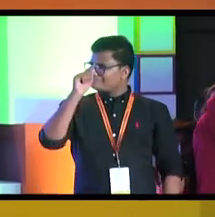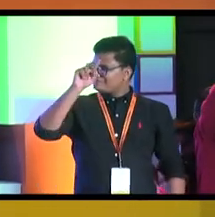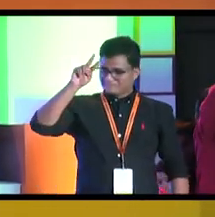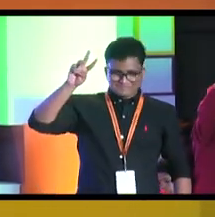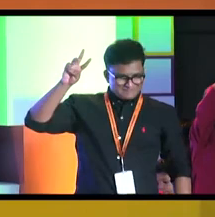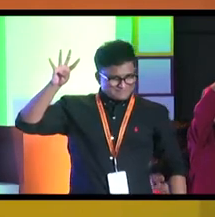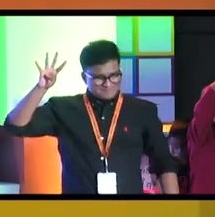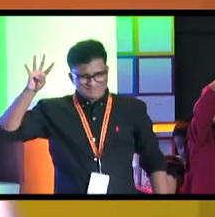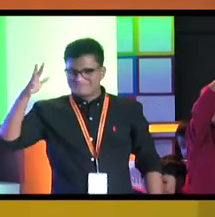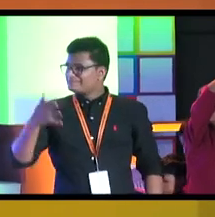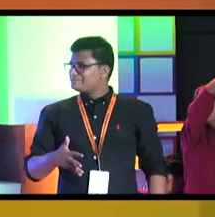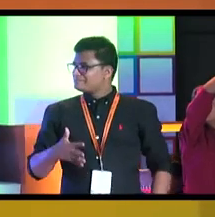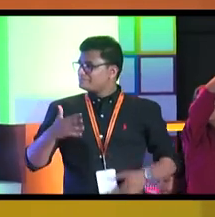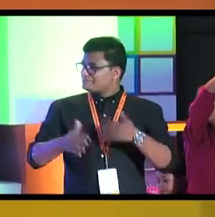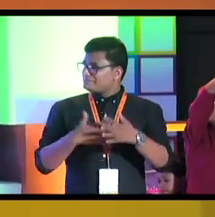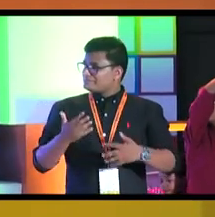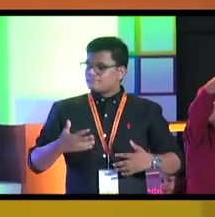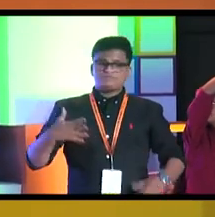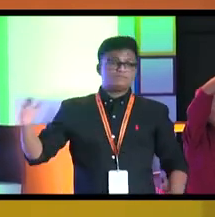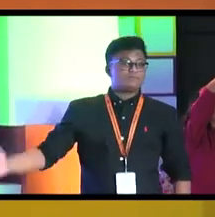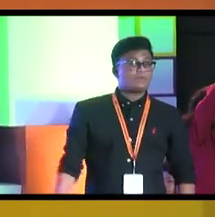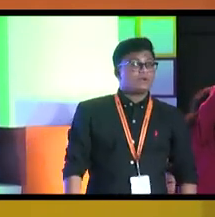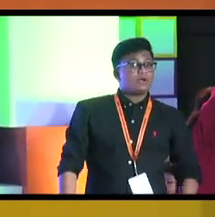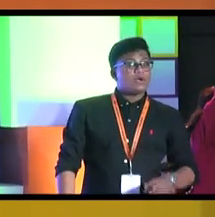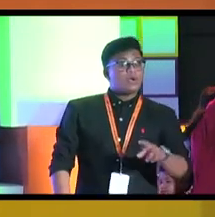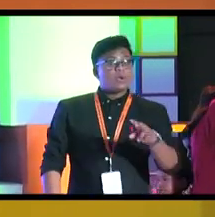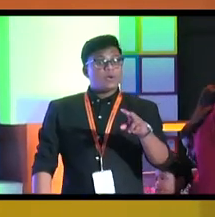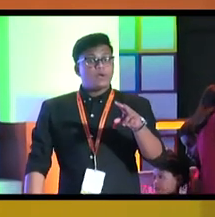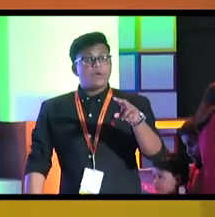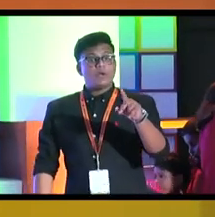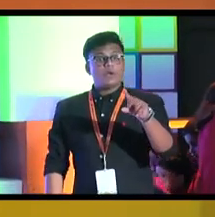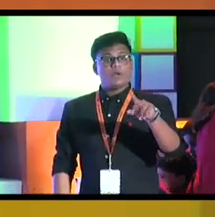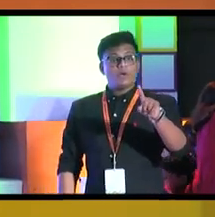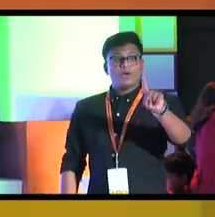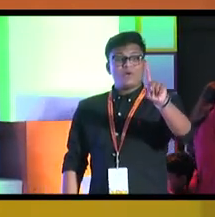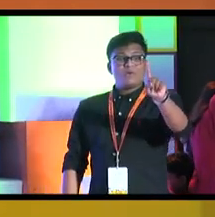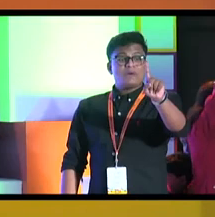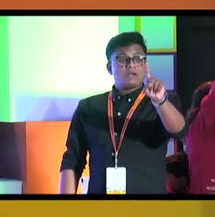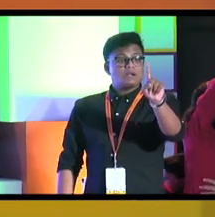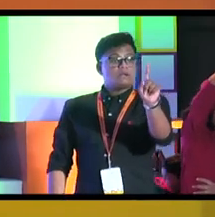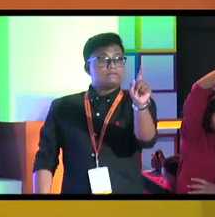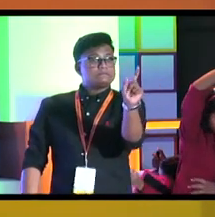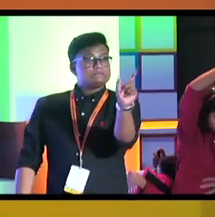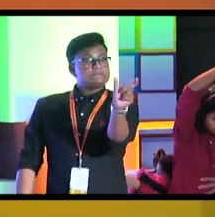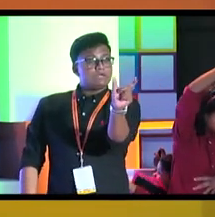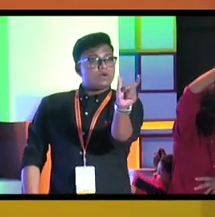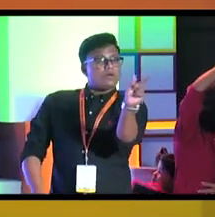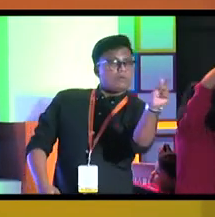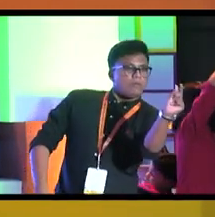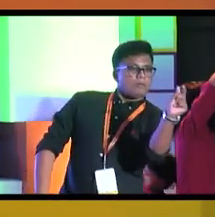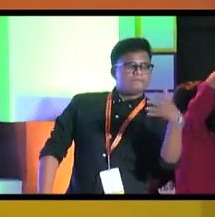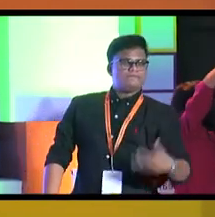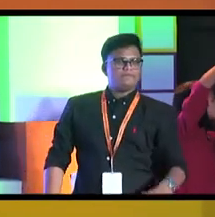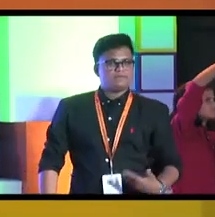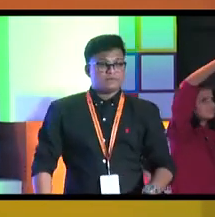1 2 3 4 और ये करने के बाद उसने हाथ नीचे किया, इसका मतलब एक लेटर पूरा हो गया. उस बच्ची ने लिखा, लिखने